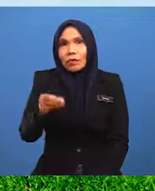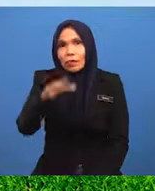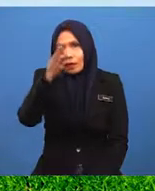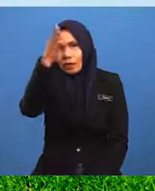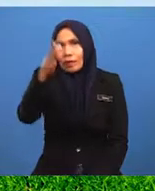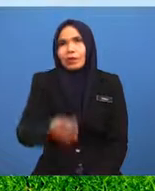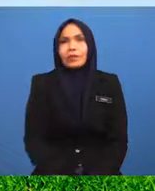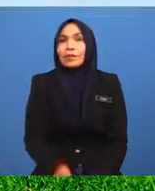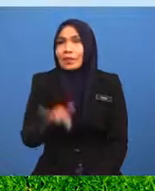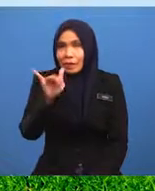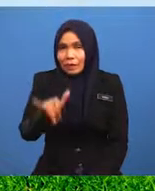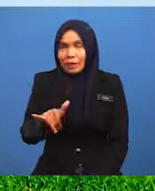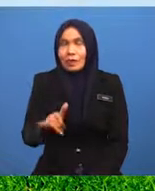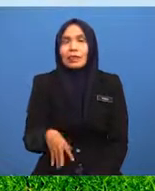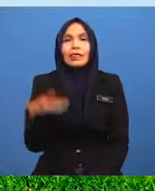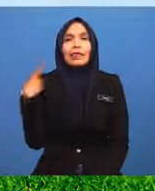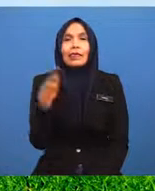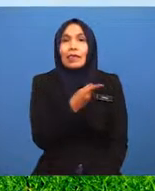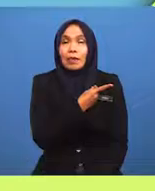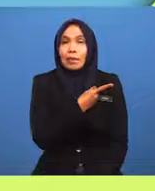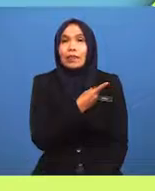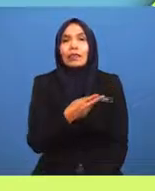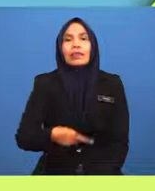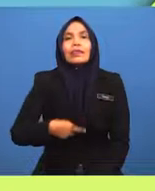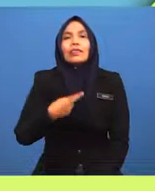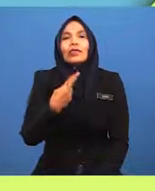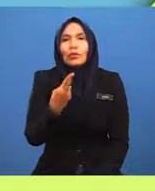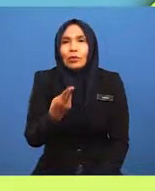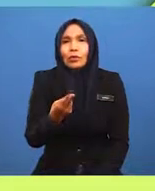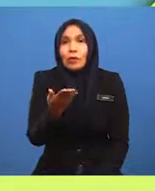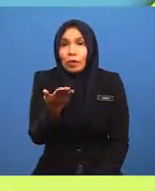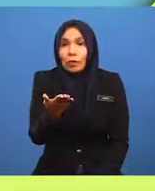Contoh yang seterusnya, cuba perhatikan gambar B.